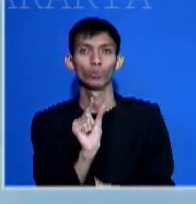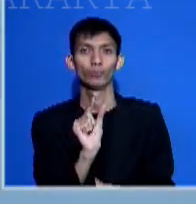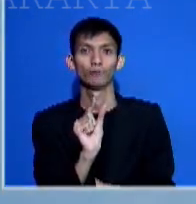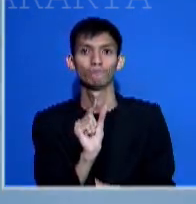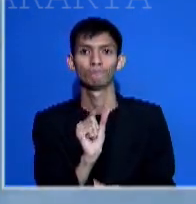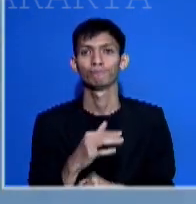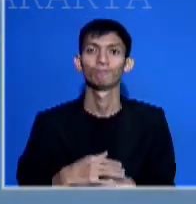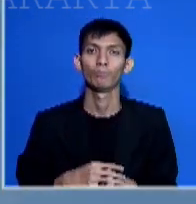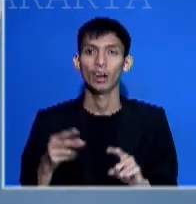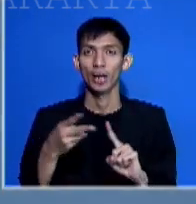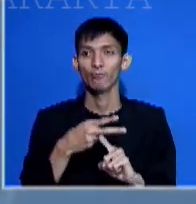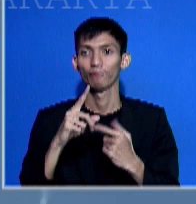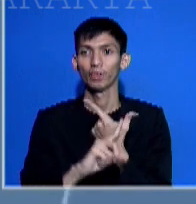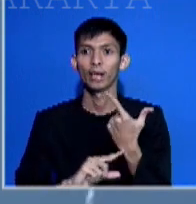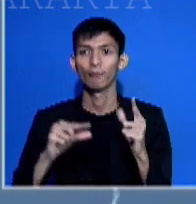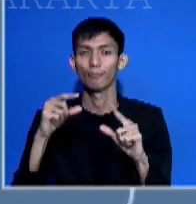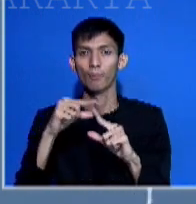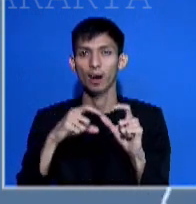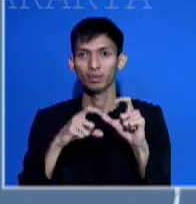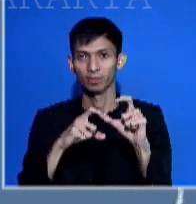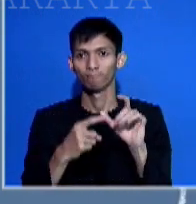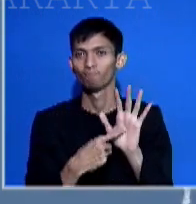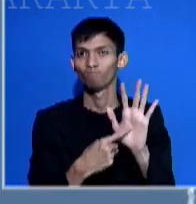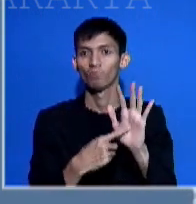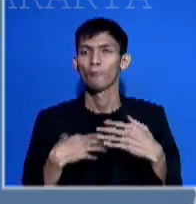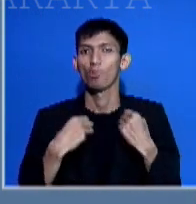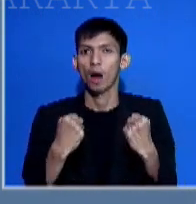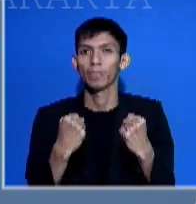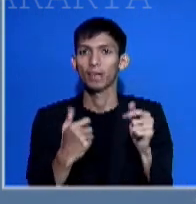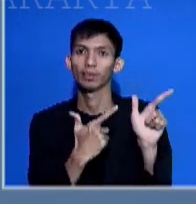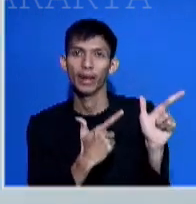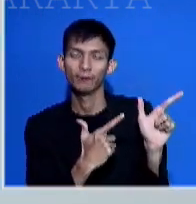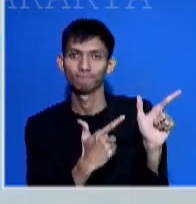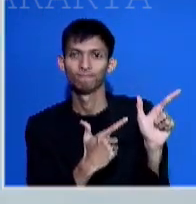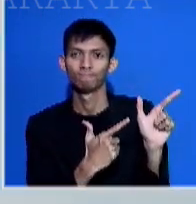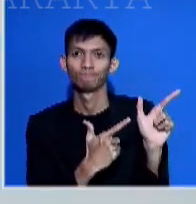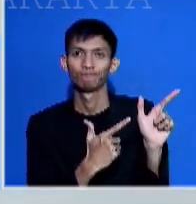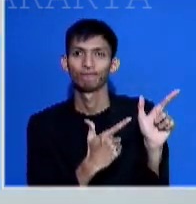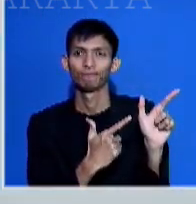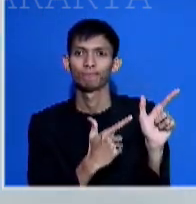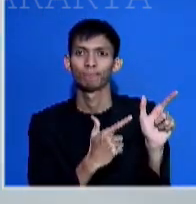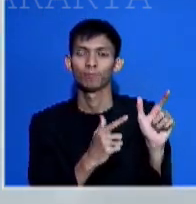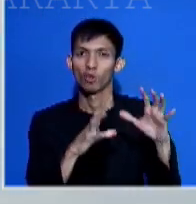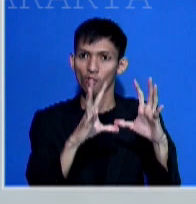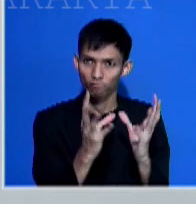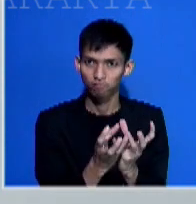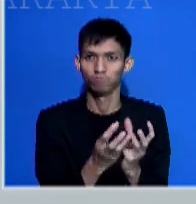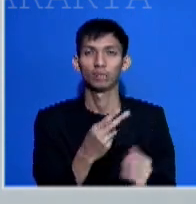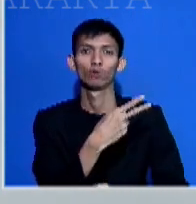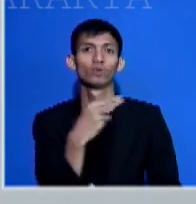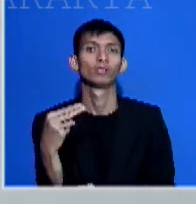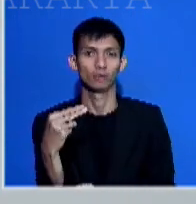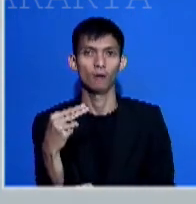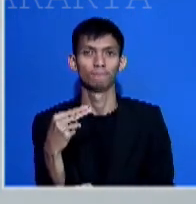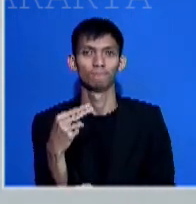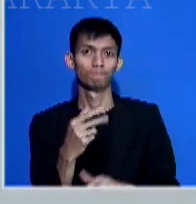Flypass yang dilaksanakan melambangkan kekuatan TNI Angkatan Udara dalam menjamin kedaulatan dan keutuhan di wilayah NKRI, serta TNI